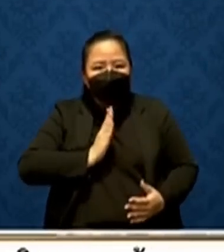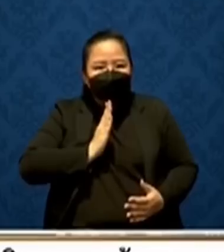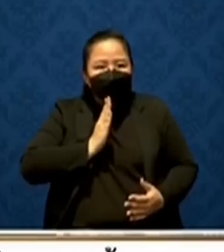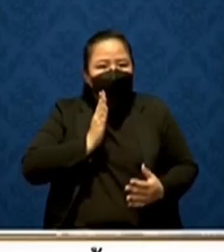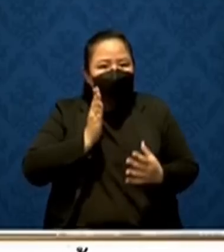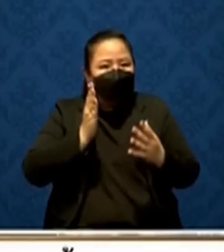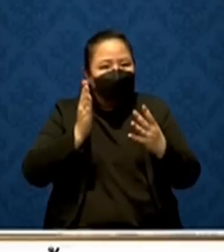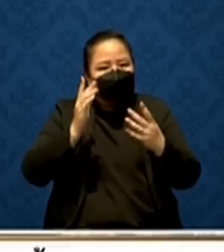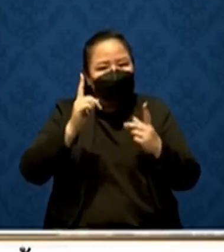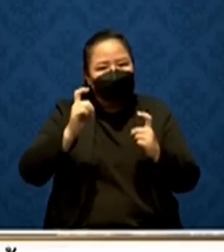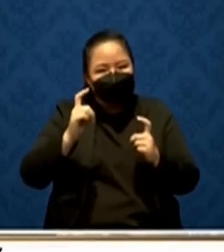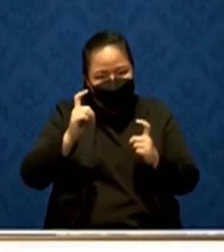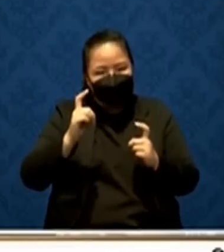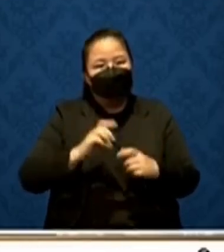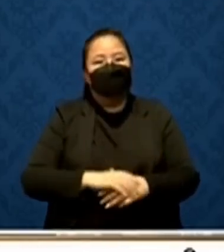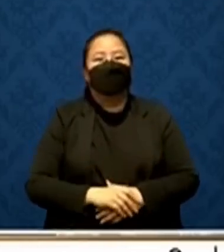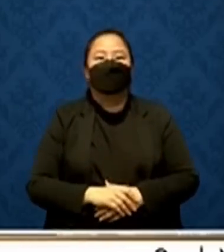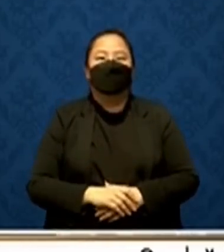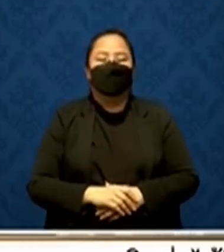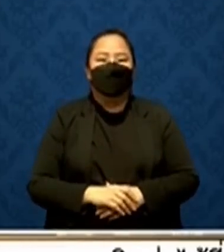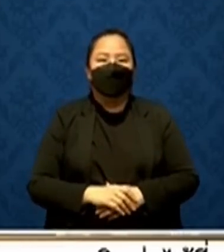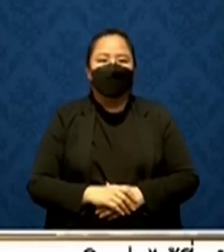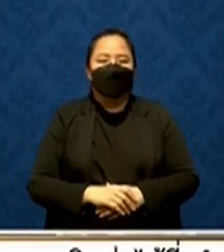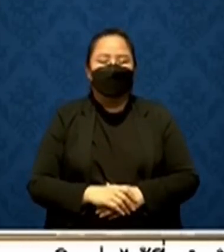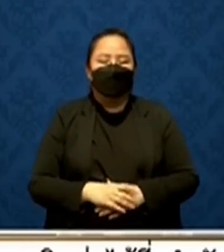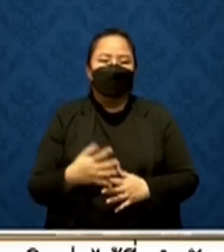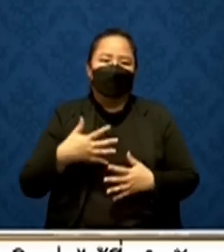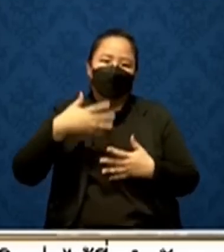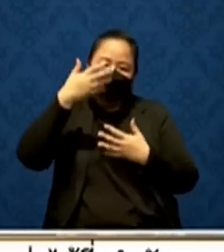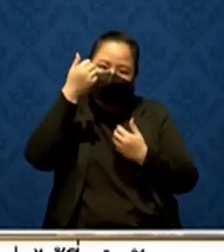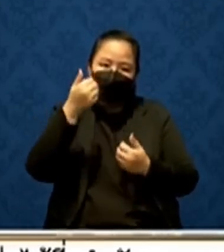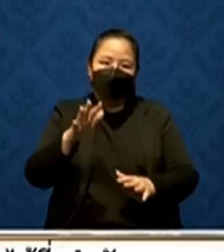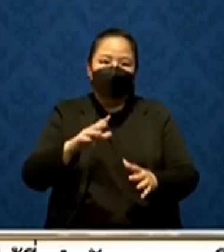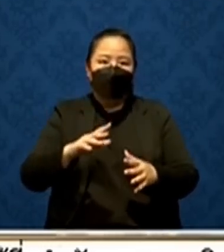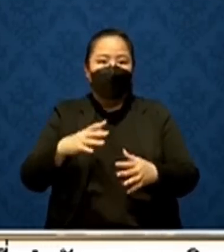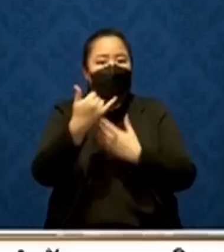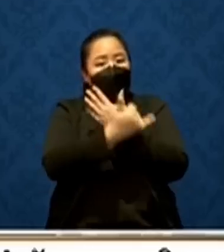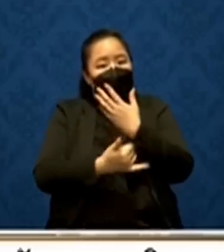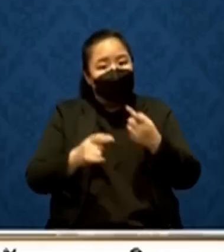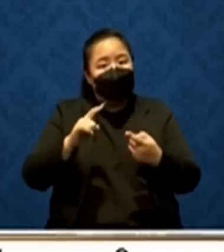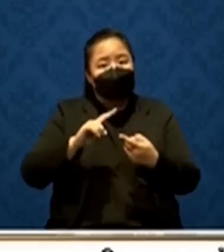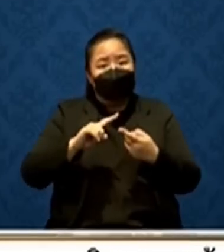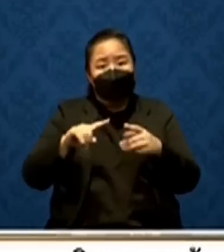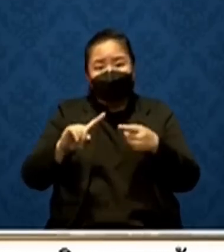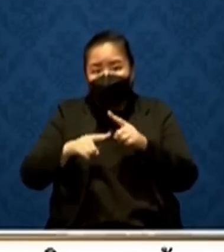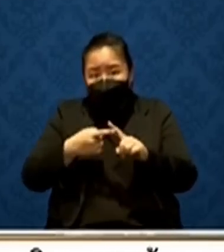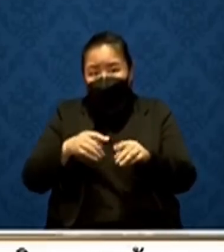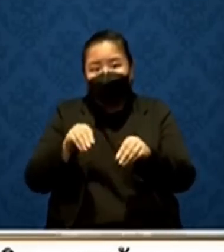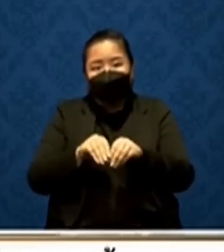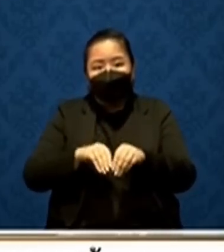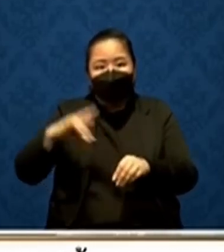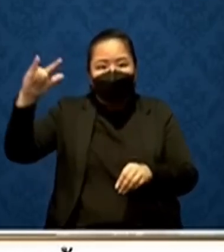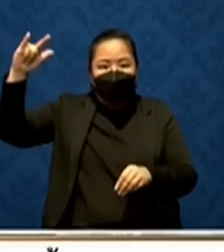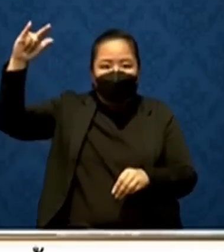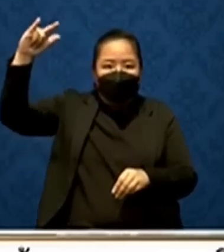เสื่อมเสียเกียรติศักดิ์ซอยปะละเลยให้ประเทศเพื่อนบ้านแนะนำเครื่องบิน